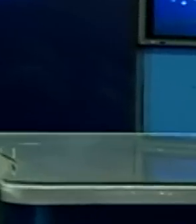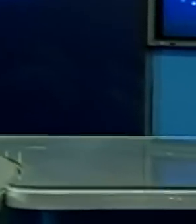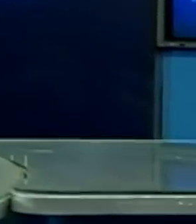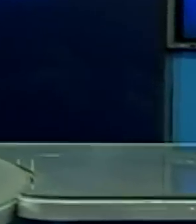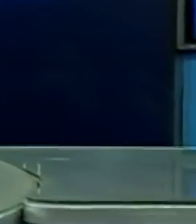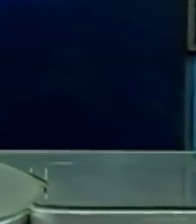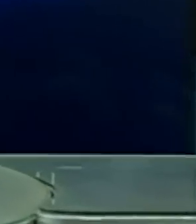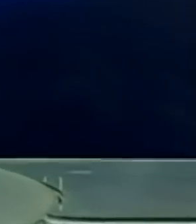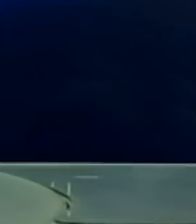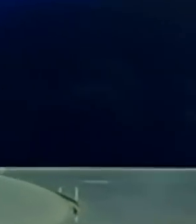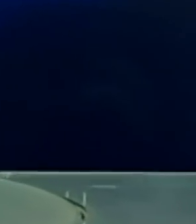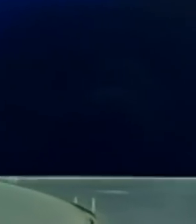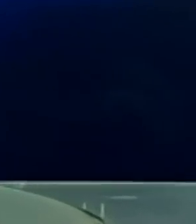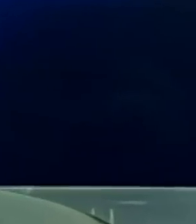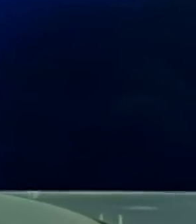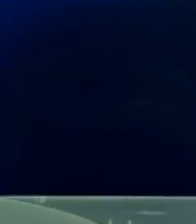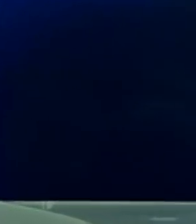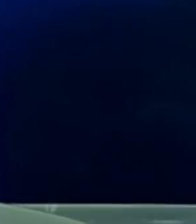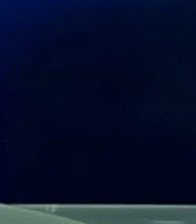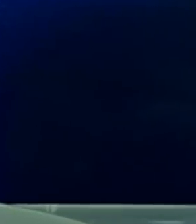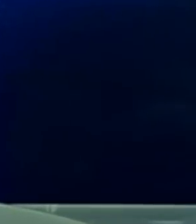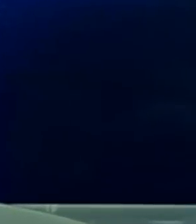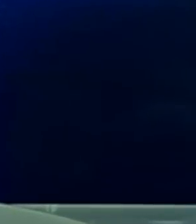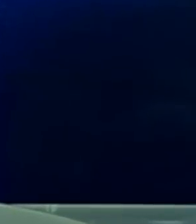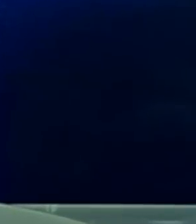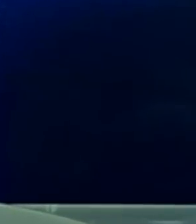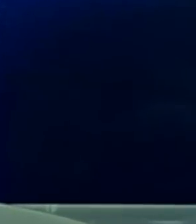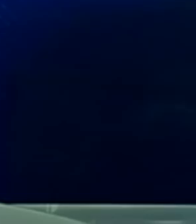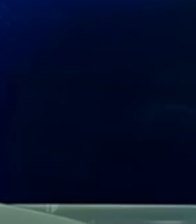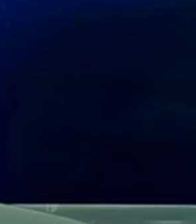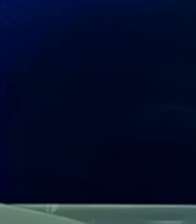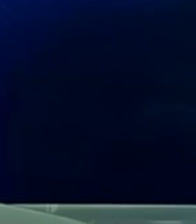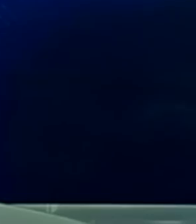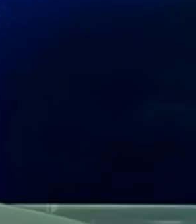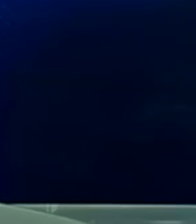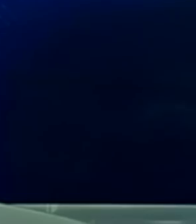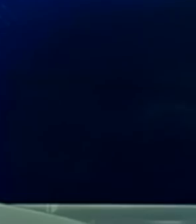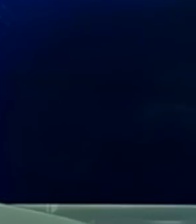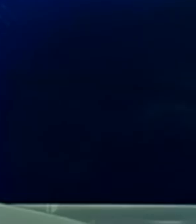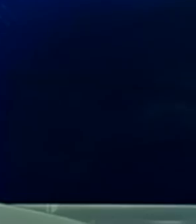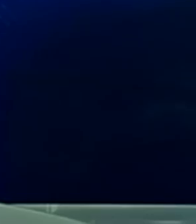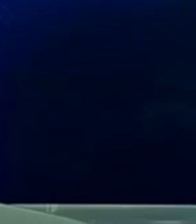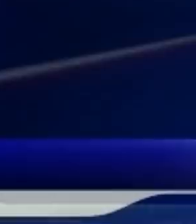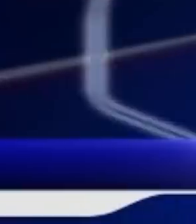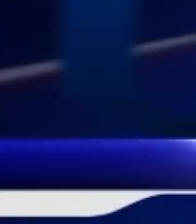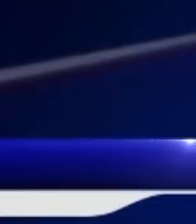আসসালামু আলাইকুম। এটিন বাংলা সংবাদে সবাইকে স্বাগত জানাচ্ছি চৈতি সরোয়ার। শুরুতে বিআরবি কেবল সংবাদ শিরোনাম।